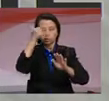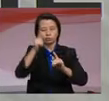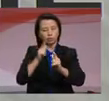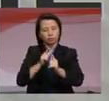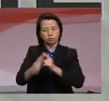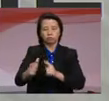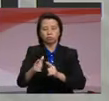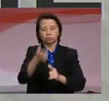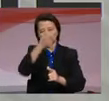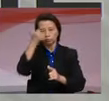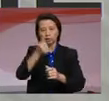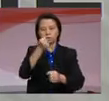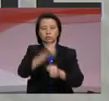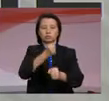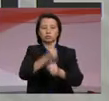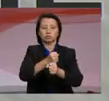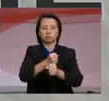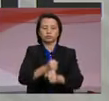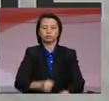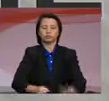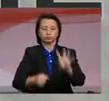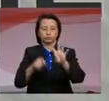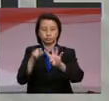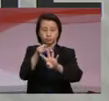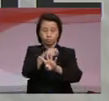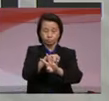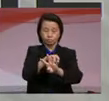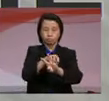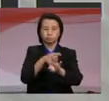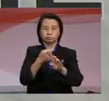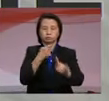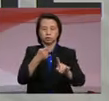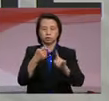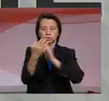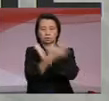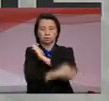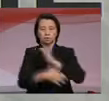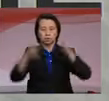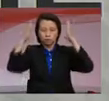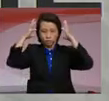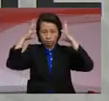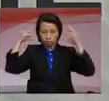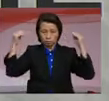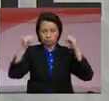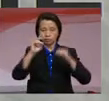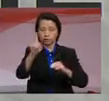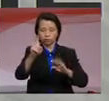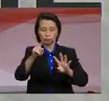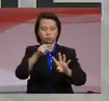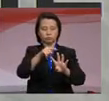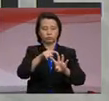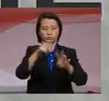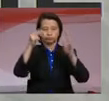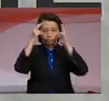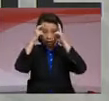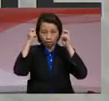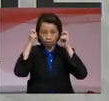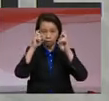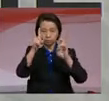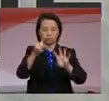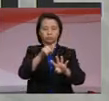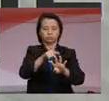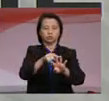urusan kerja. 4 kes import tersebut adalah dari negara Belanda 1 kes, Arab Saudi 1